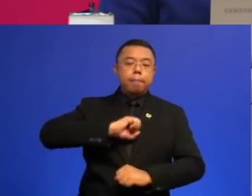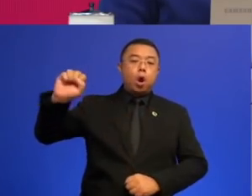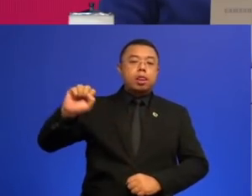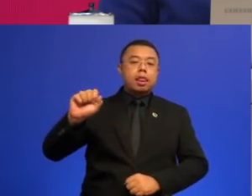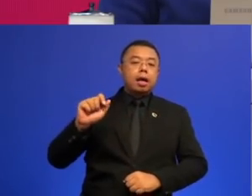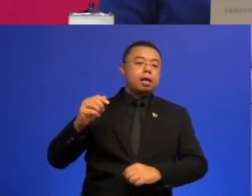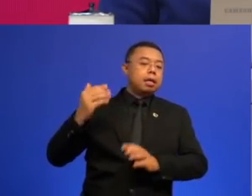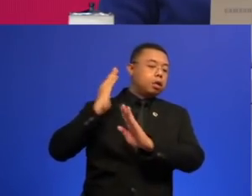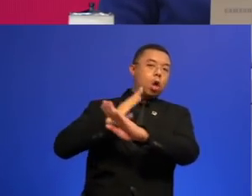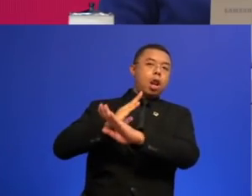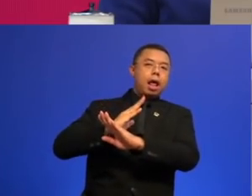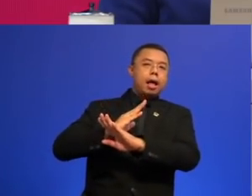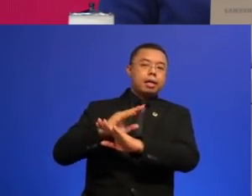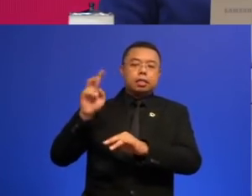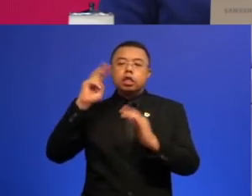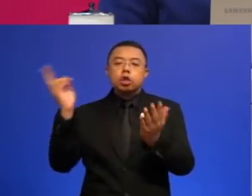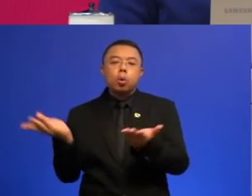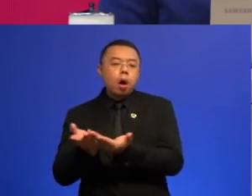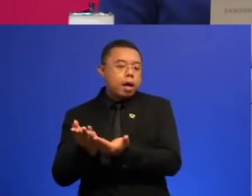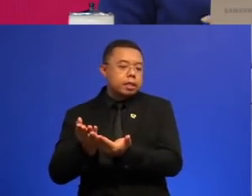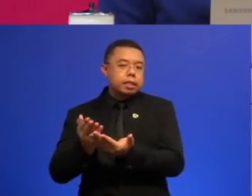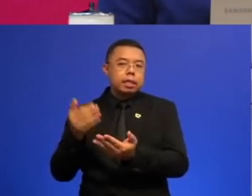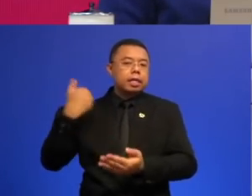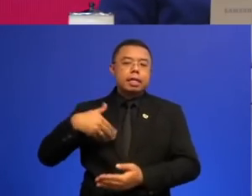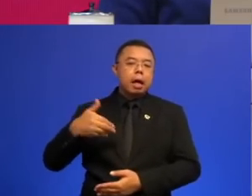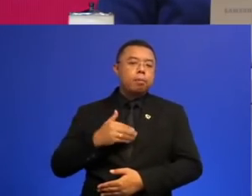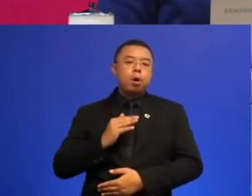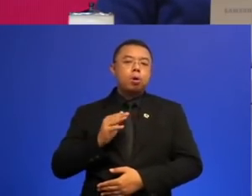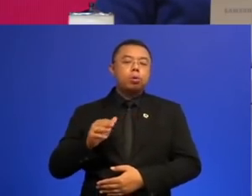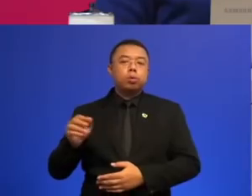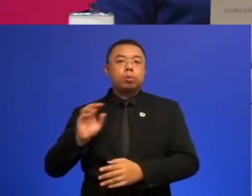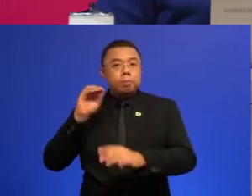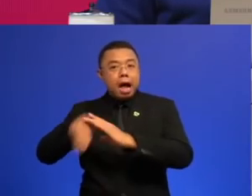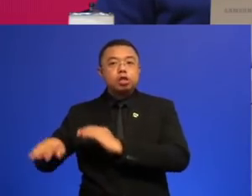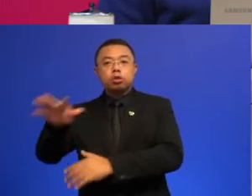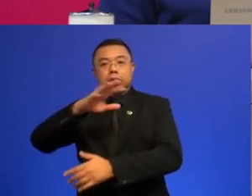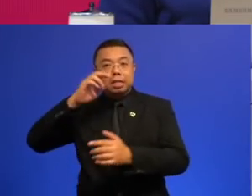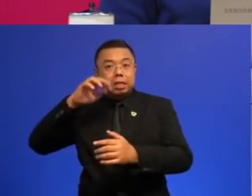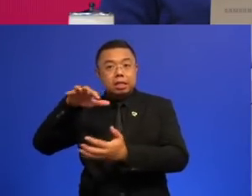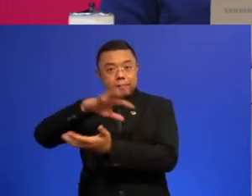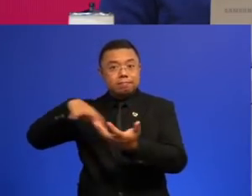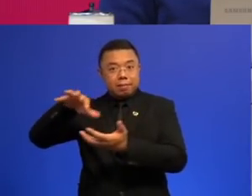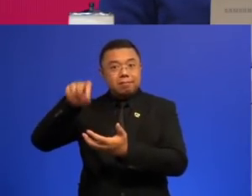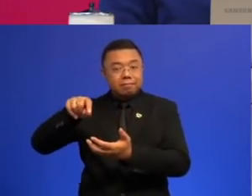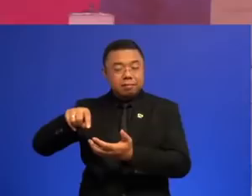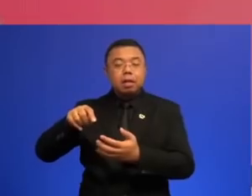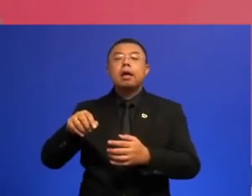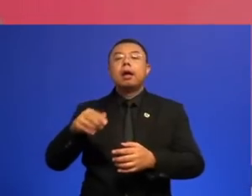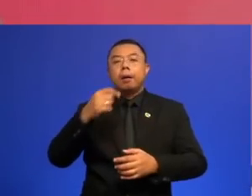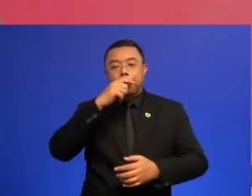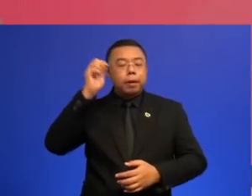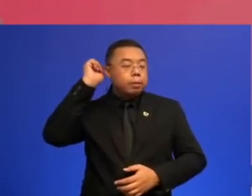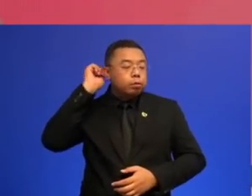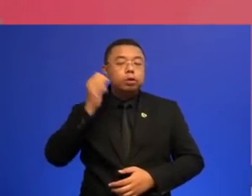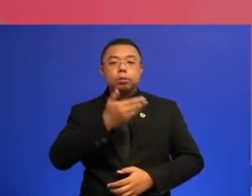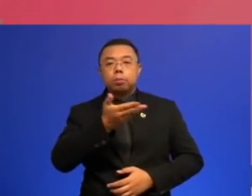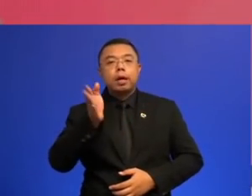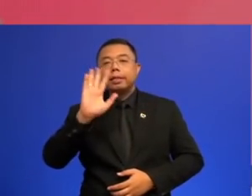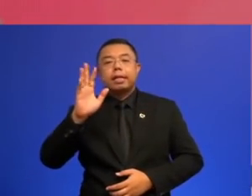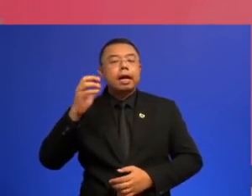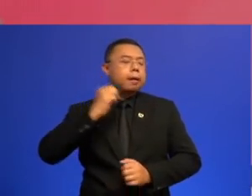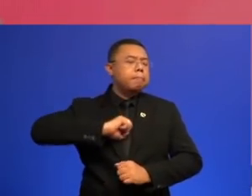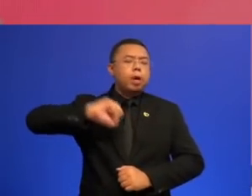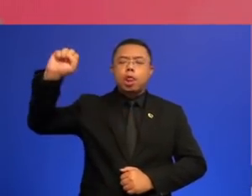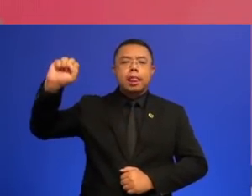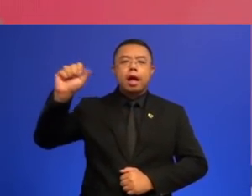Pemberontakan terhadap situasi atau pemberontakan terhadap kondisi. Bapak ibu semua ini menjadi pelajaran. Jangan memberontak terhadap